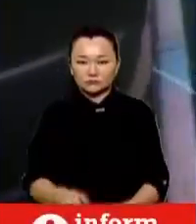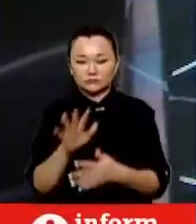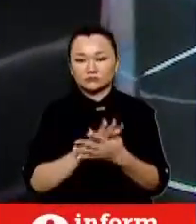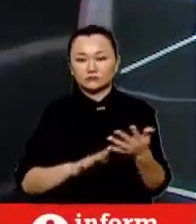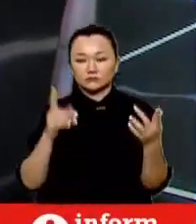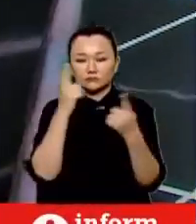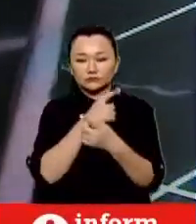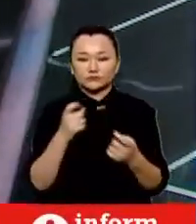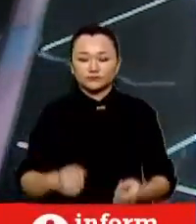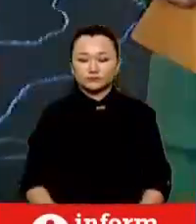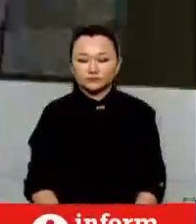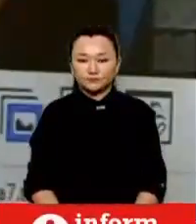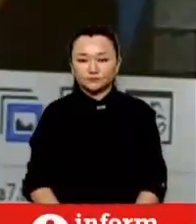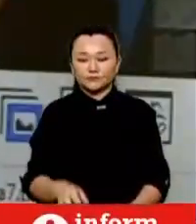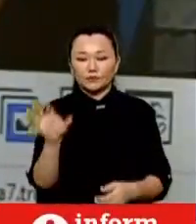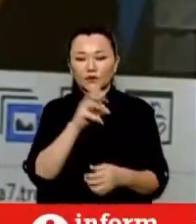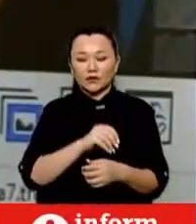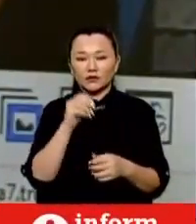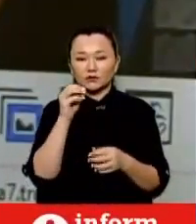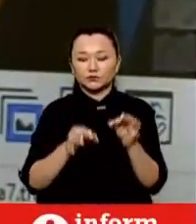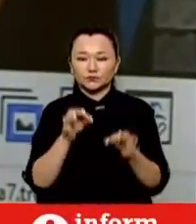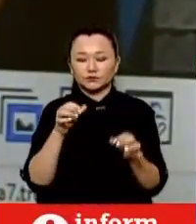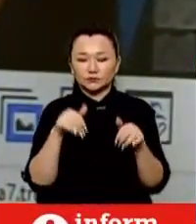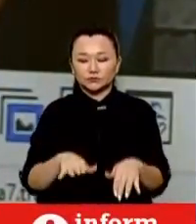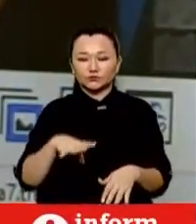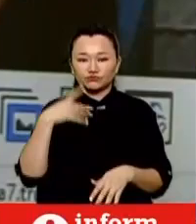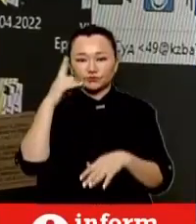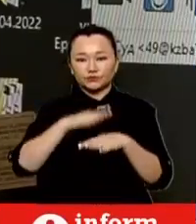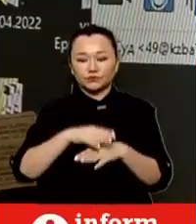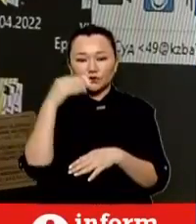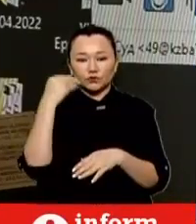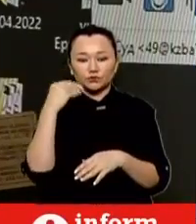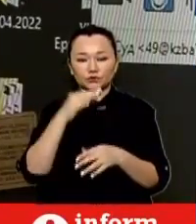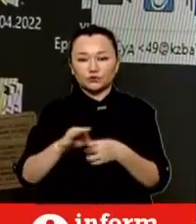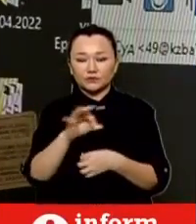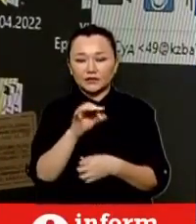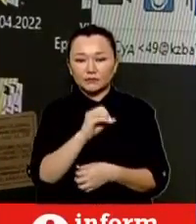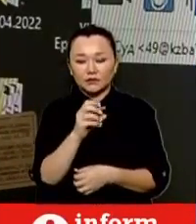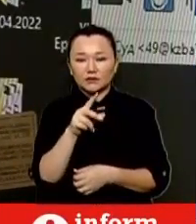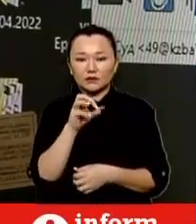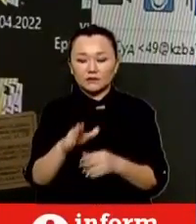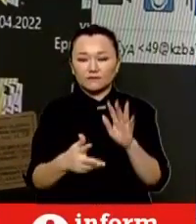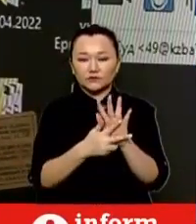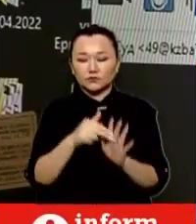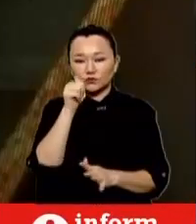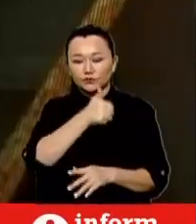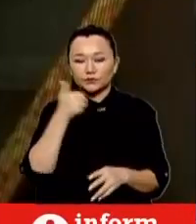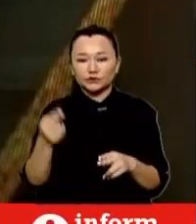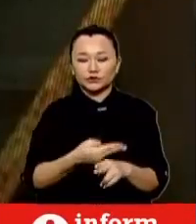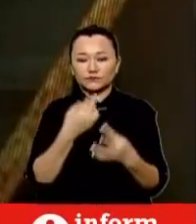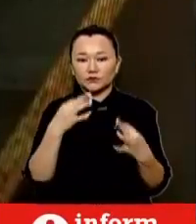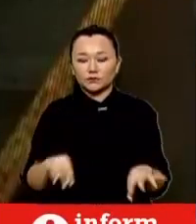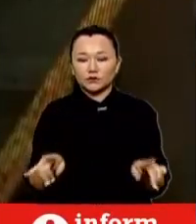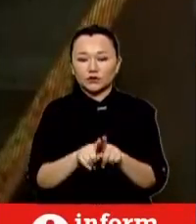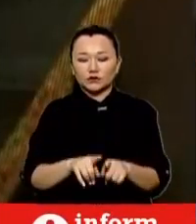Продолжаем эфир. Суд Актобе приговорил экс-акима Актюбинской области Ермека Имантаева к 8 годам лишения свободы.